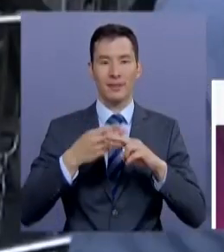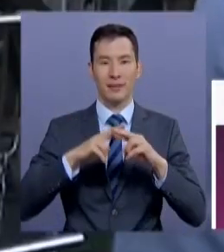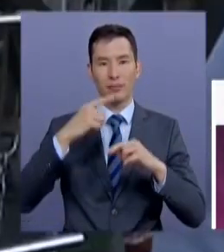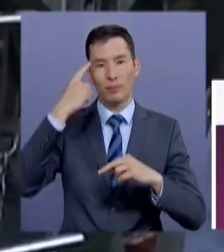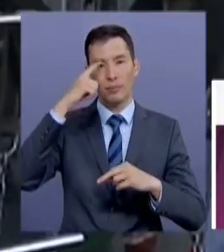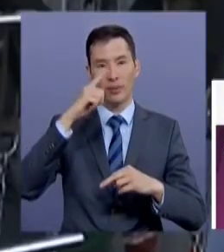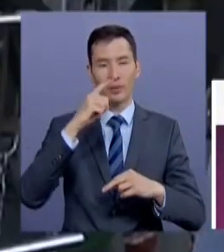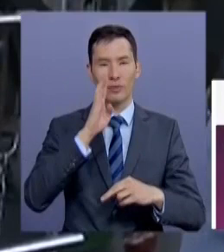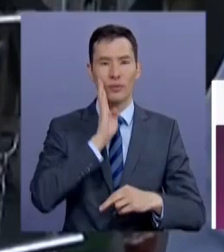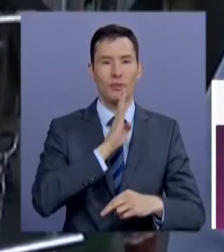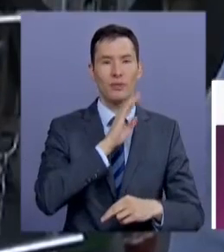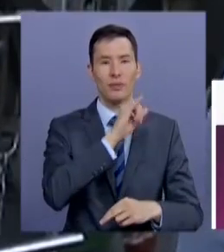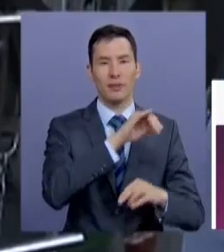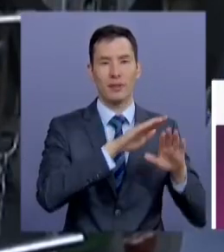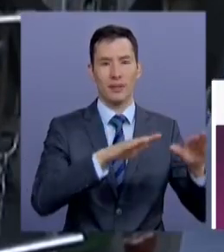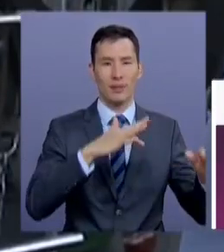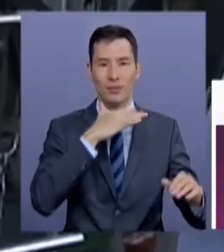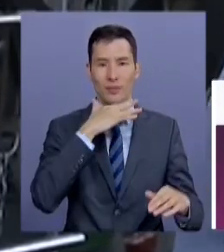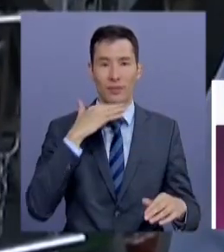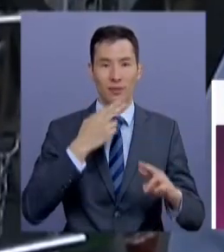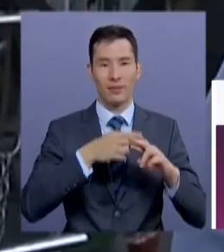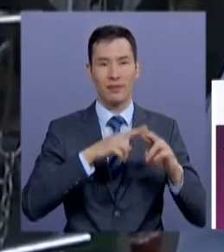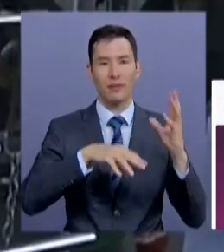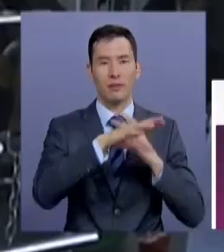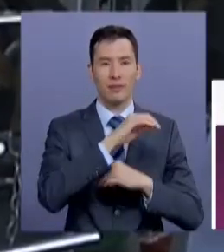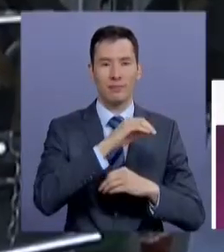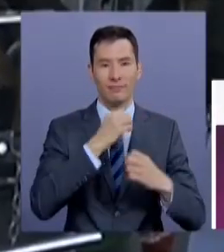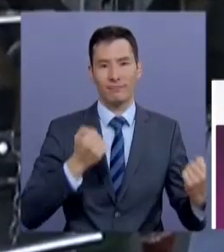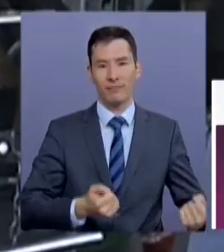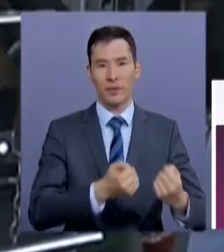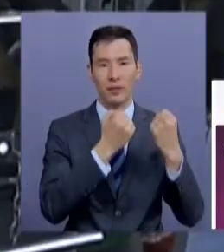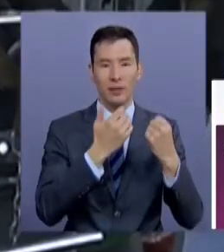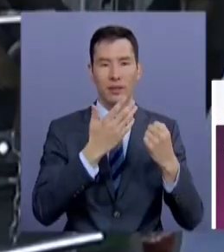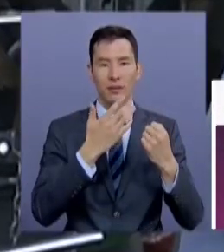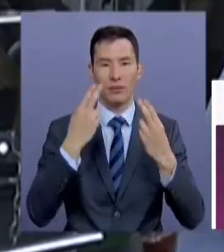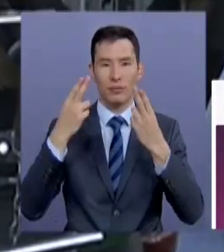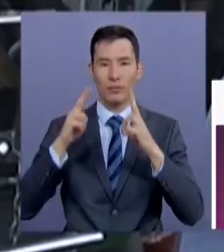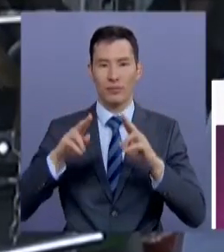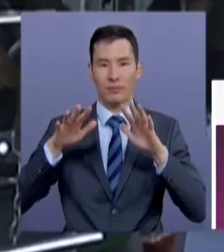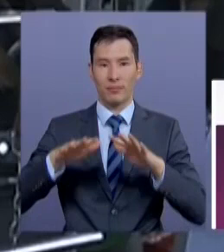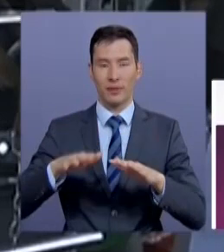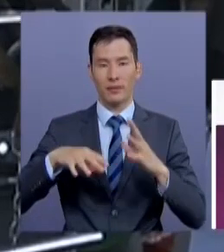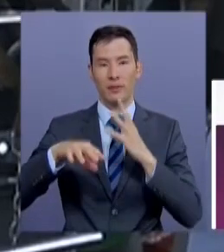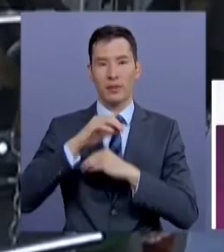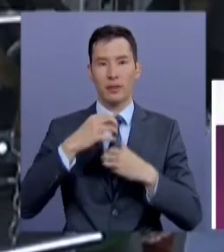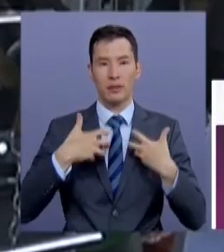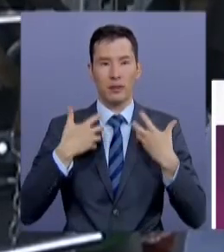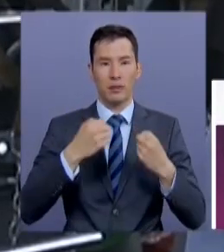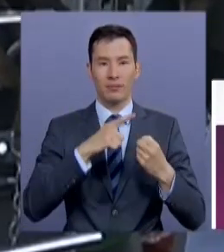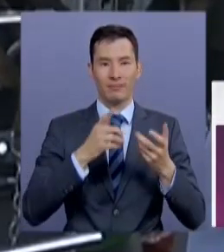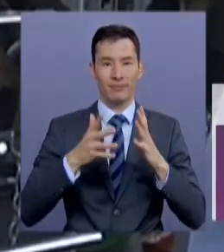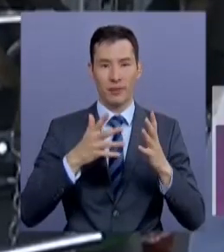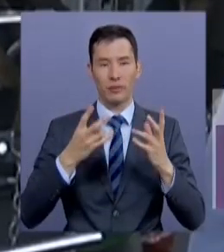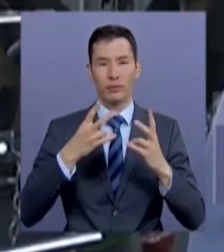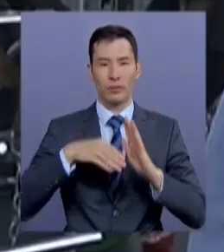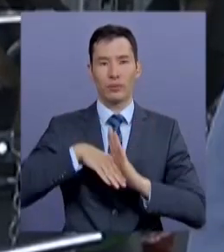әлеуметтік бағдарламаларды қашанда қолдаймыз. Егер қолдан келсе, неге көмектеспеске? Біздің клубта көп балалы аналарға денсаулықтарын нығайту үшін